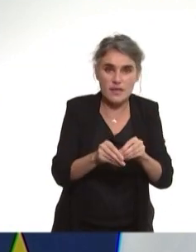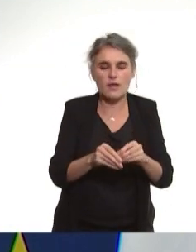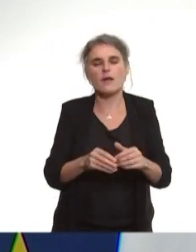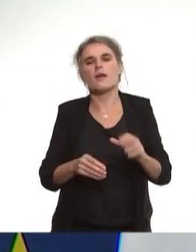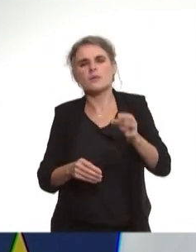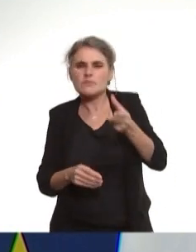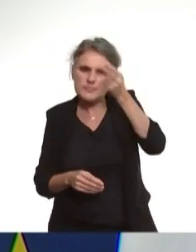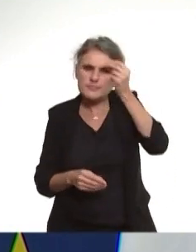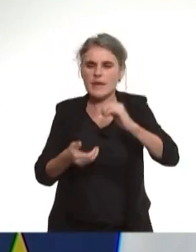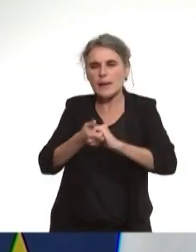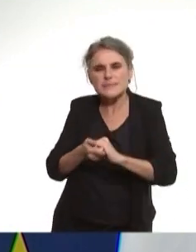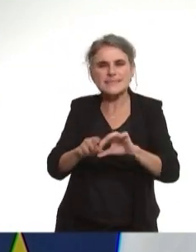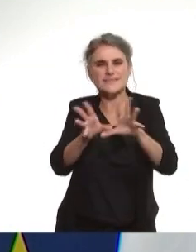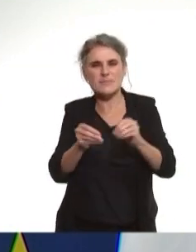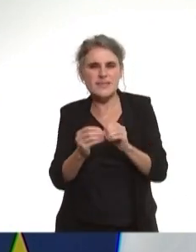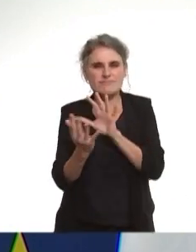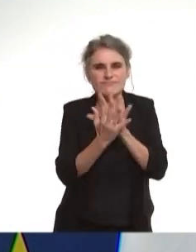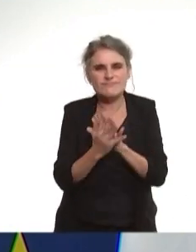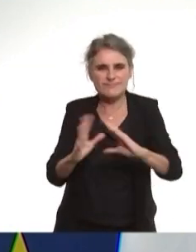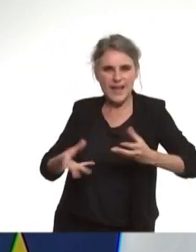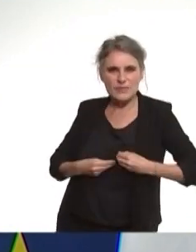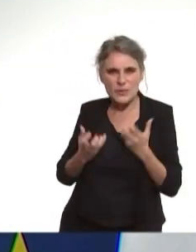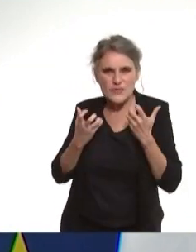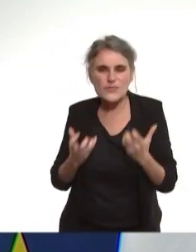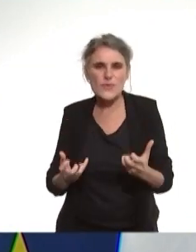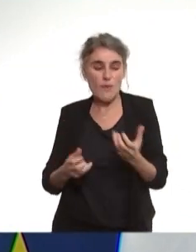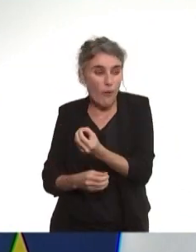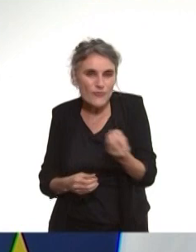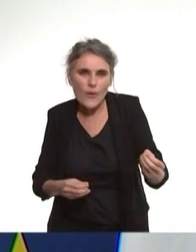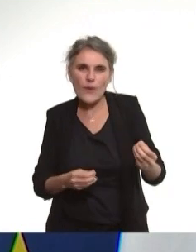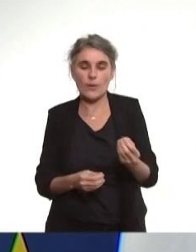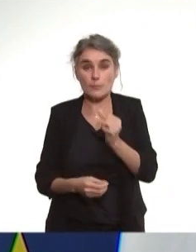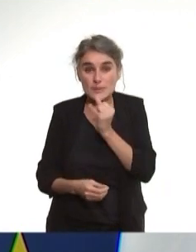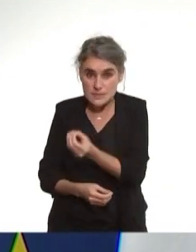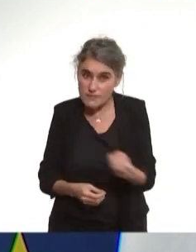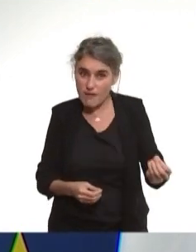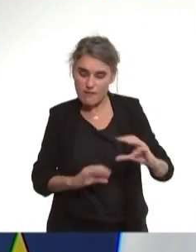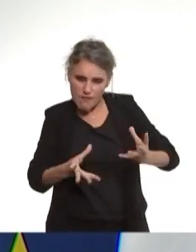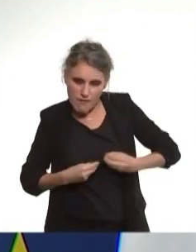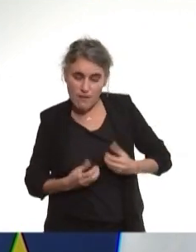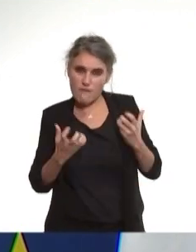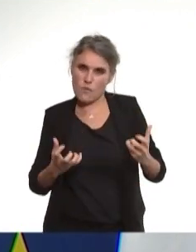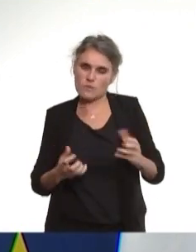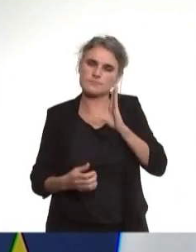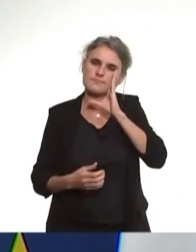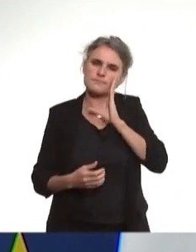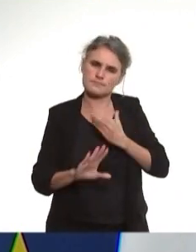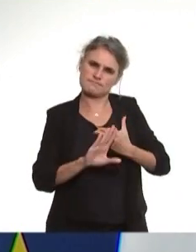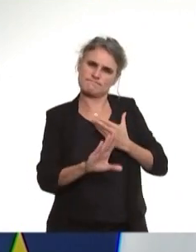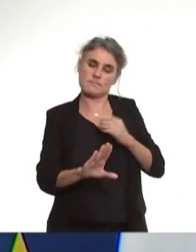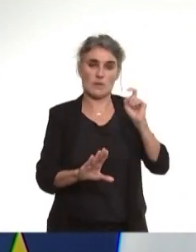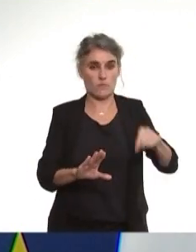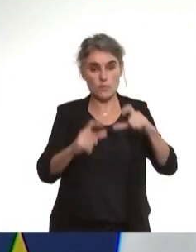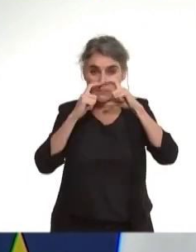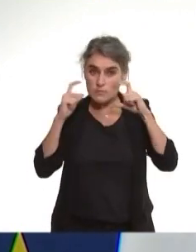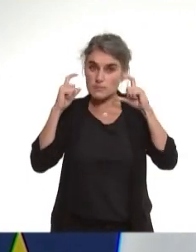proches même si vous souhaitez recevoir des amis même si vous recevez votre famille vos enfants vos petits enfants vous devez garder de la distance vous devez porter le